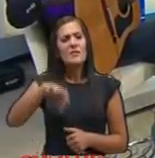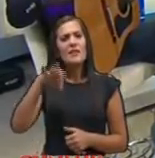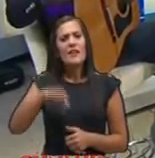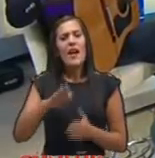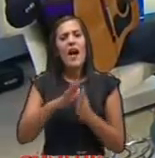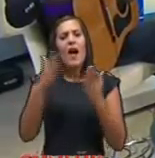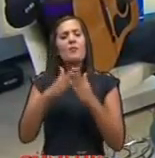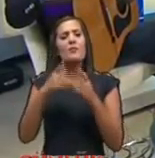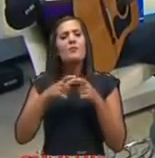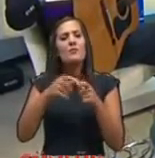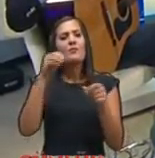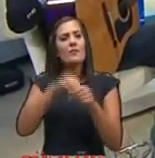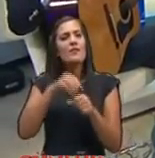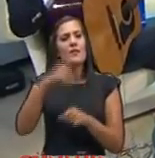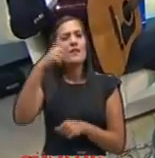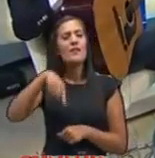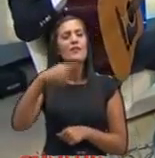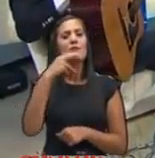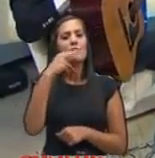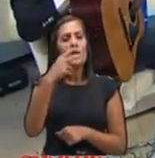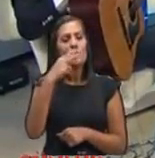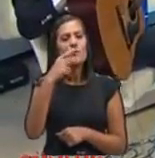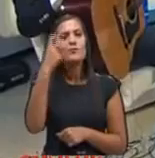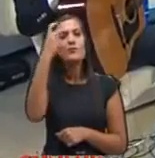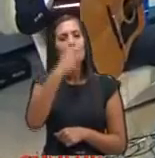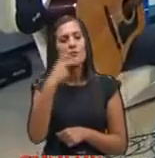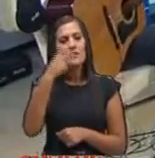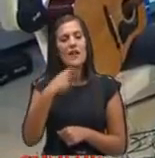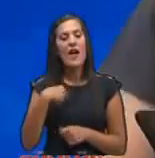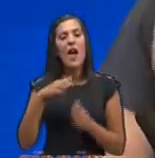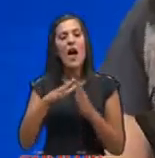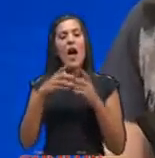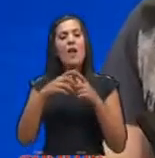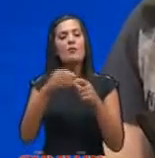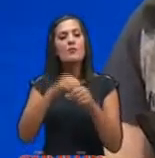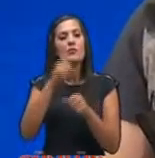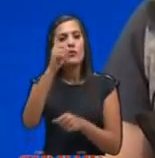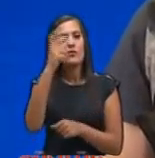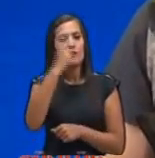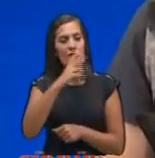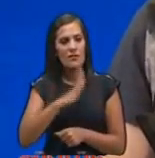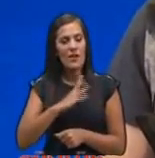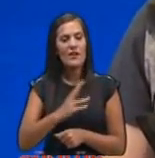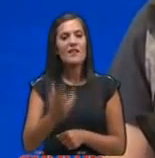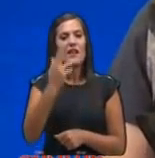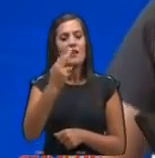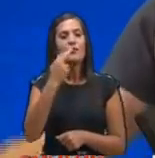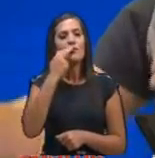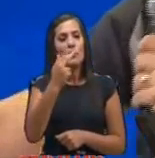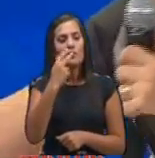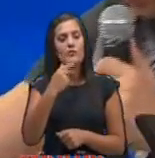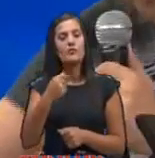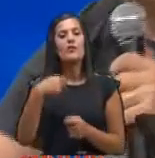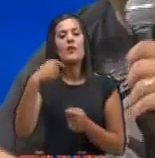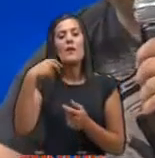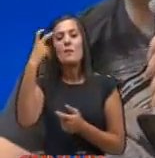Sevdaya bahanendim. Sevdaya bahanendim. Sevdaya bahanendim. Beni sensiz bıraktın. Bıraktın.